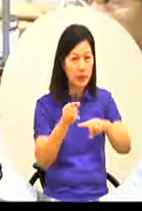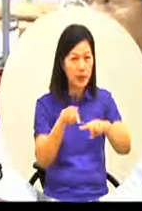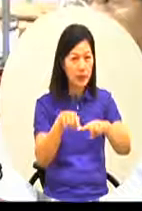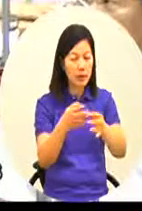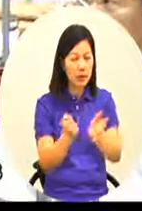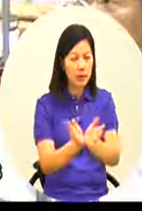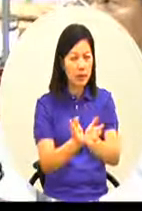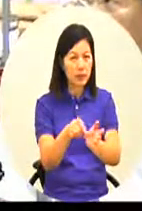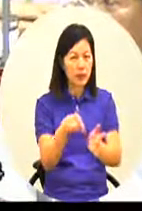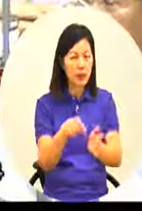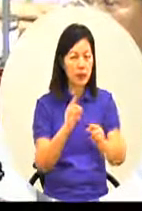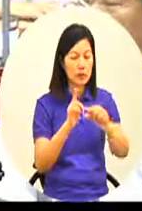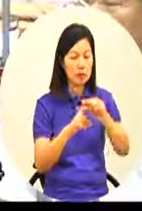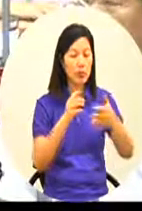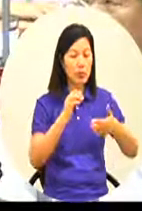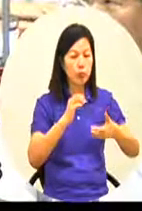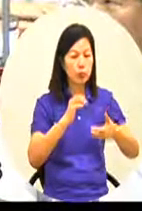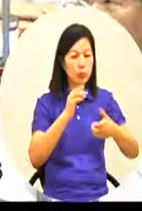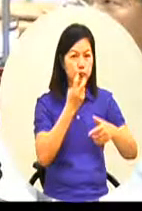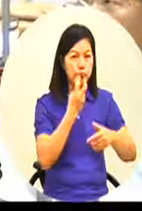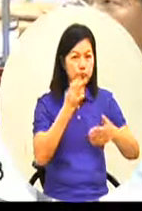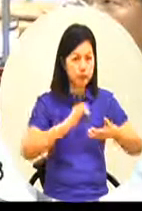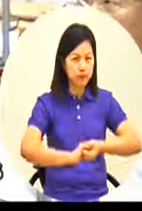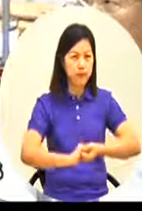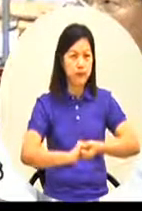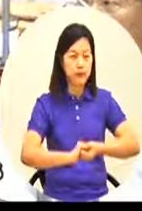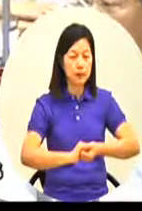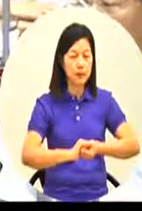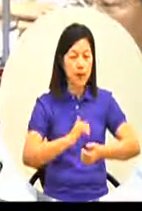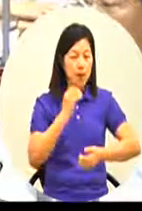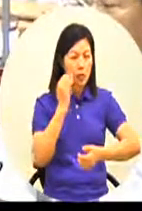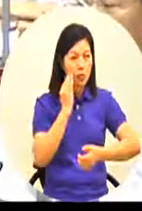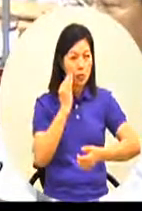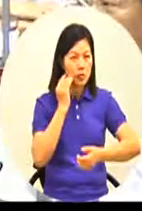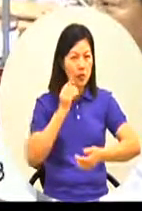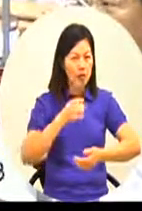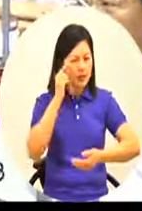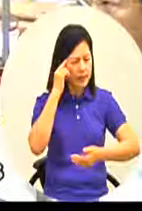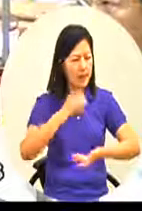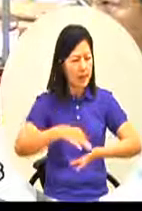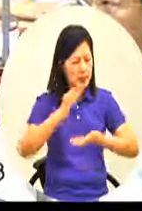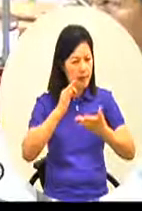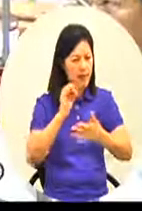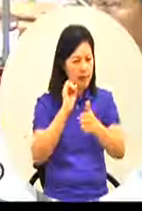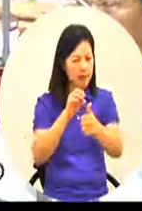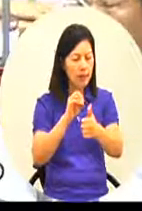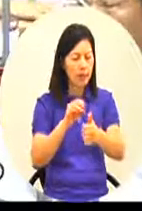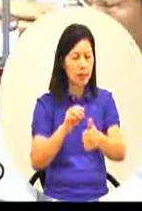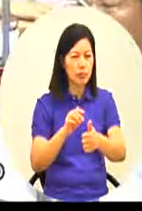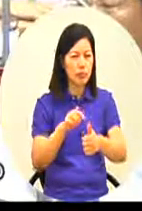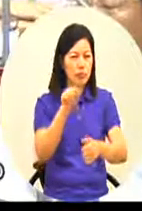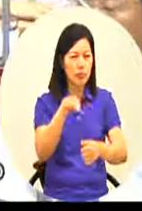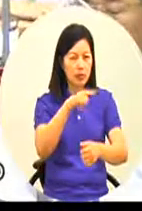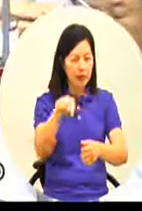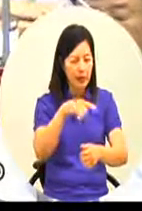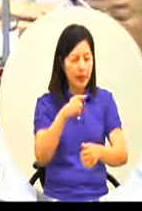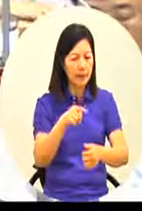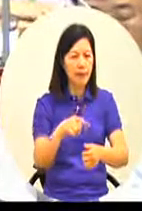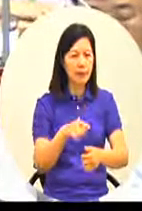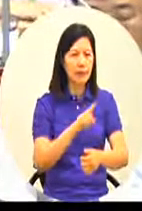税率的部分，它是中央定的嘛？那当时如果要建议的话，基本上他们有他们的一个，